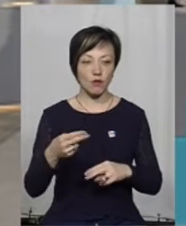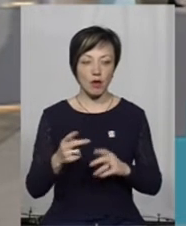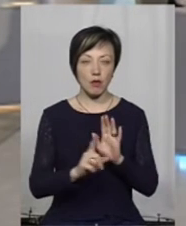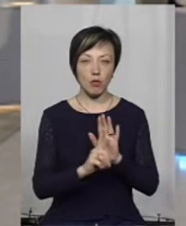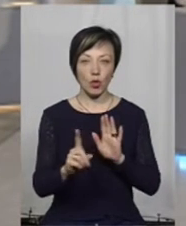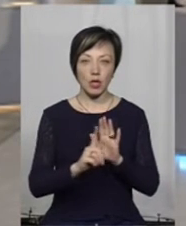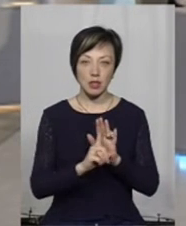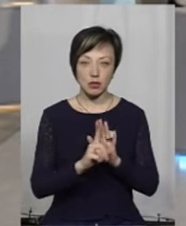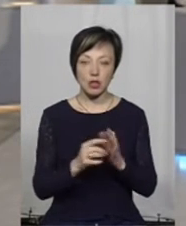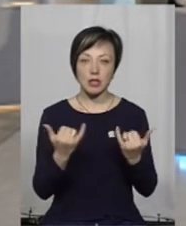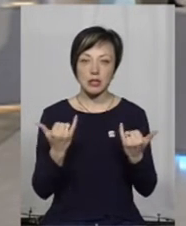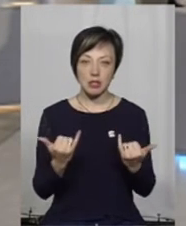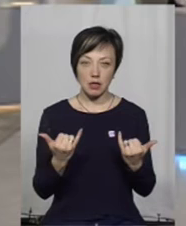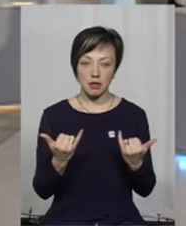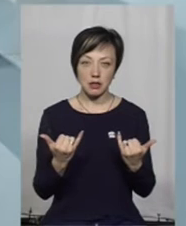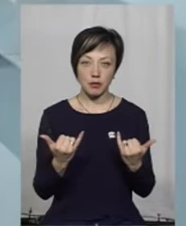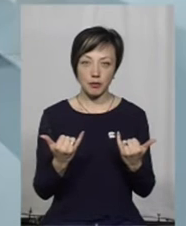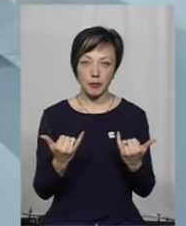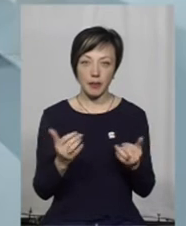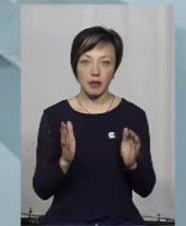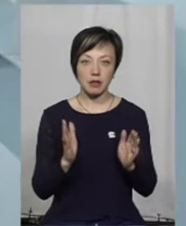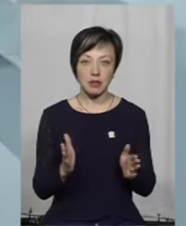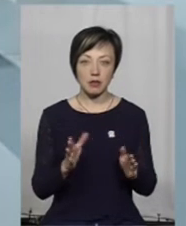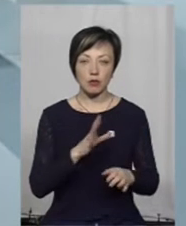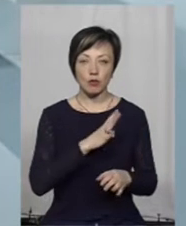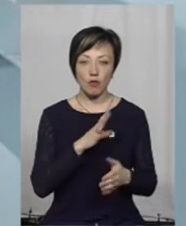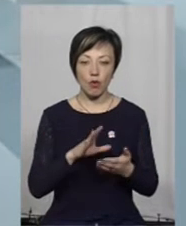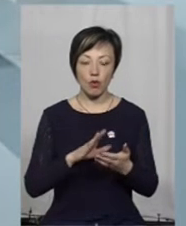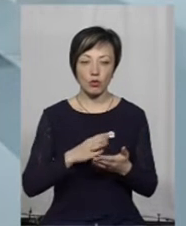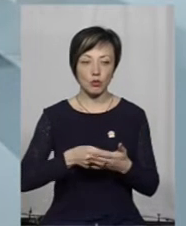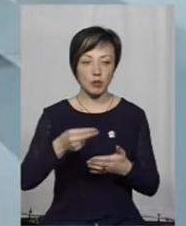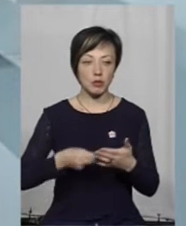проїзду. Зараз тільки був